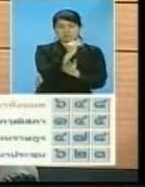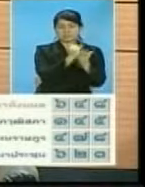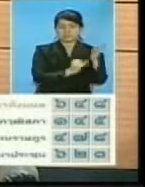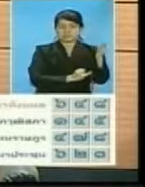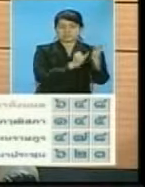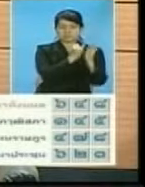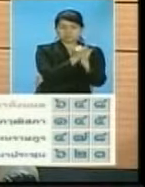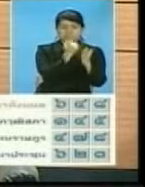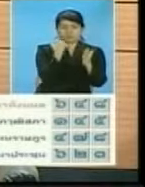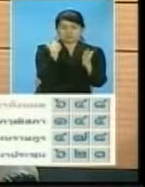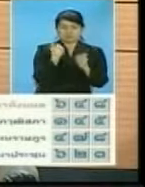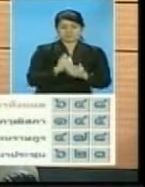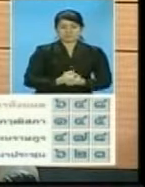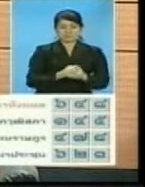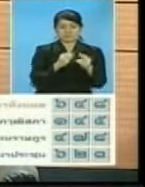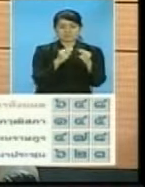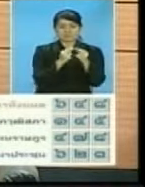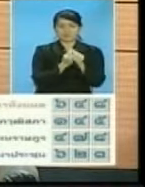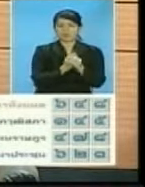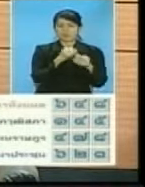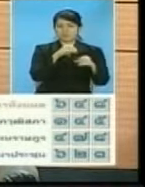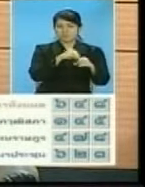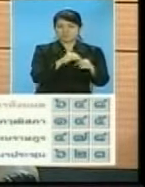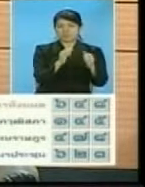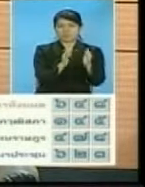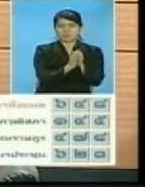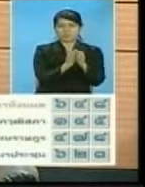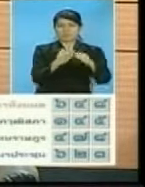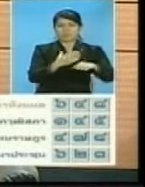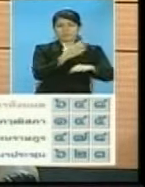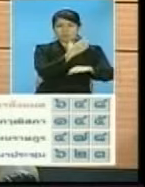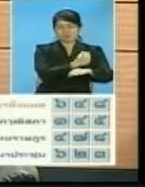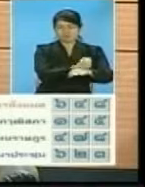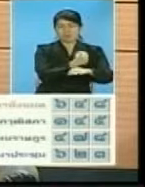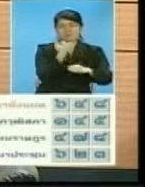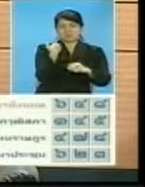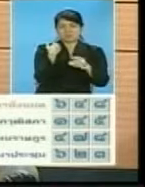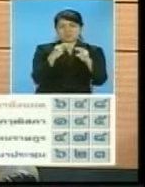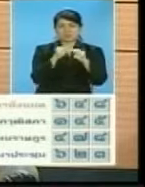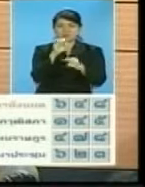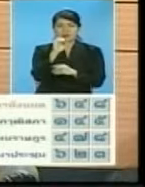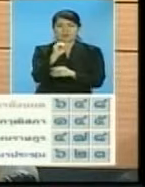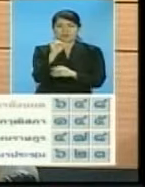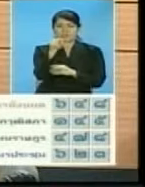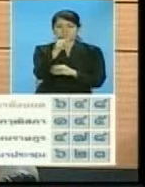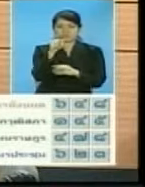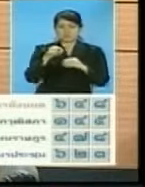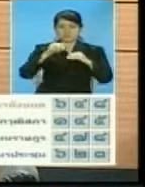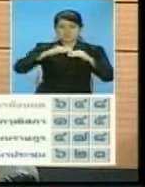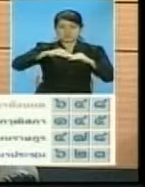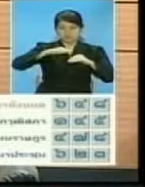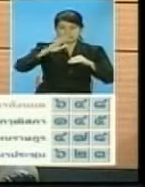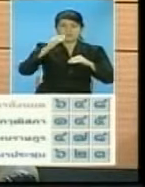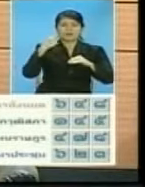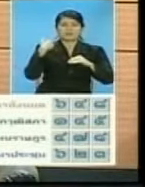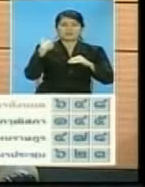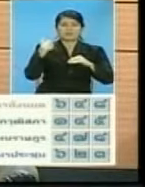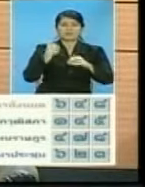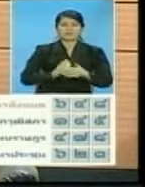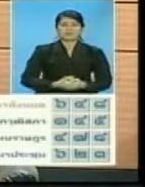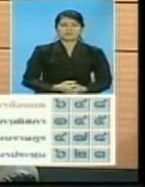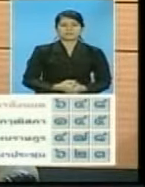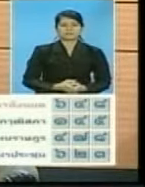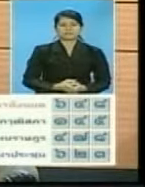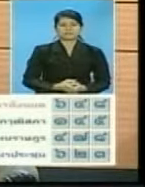77คนถ้าเกิดว่าเป็นสมาชิกพรรคการเมืองเกินกว่ากึ่งหนึ่งหรืออาจจะครึ่งหนึ่งก็แล้ว